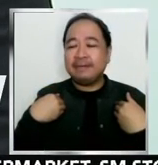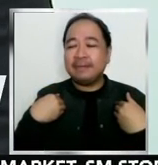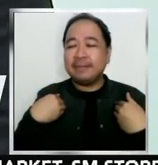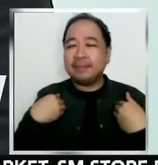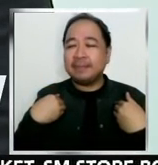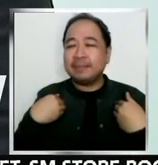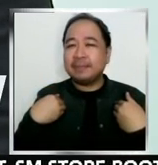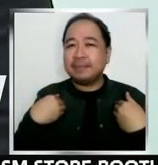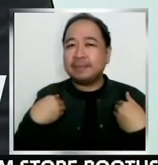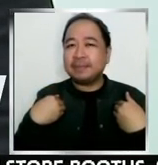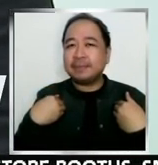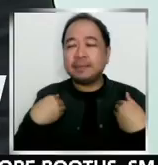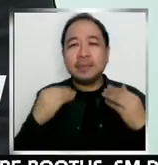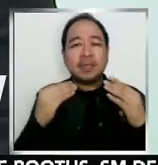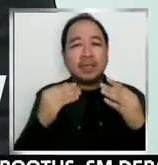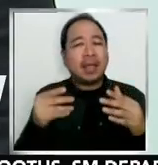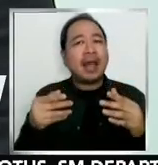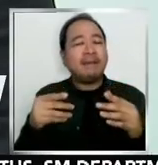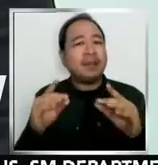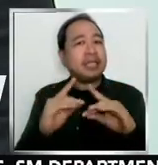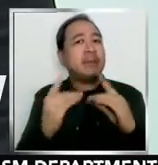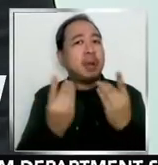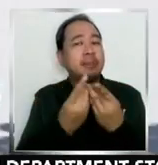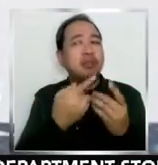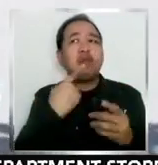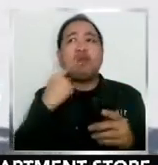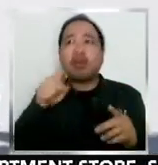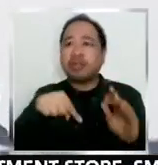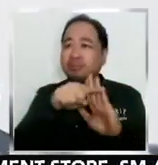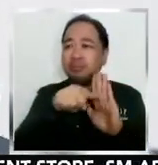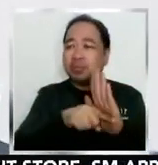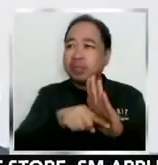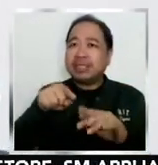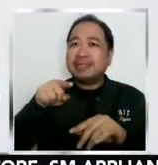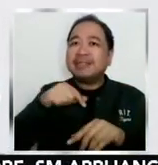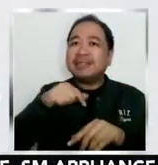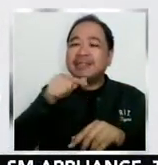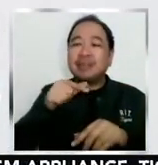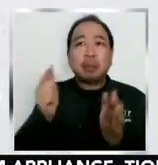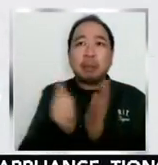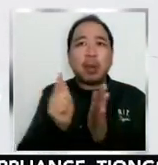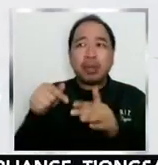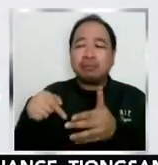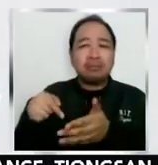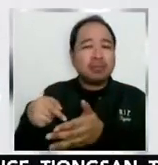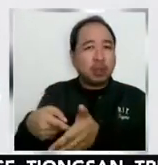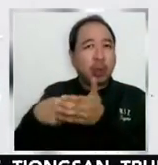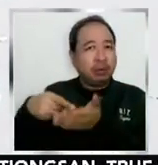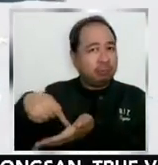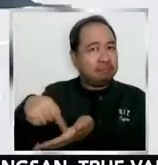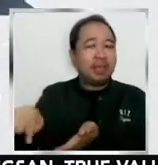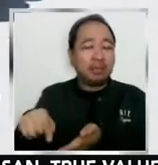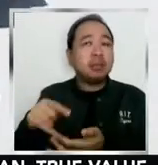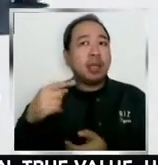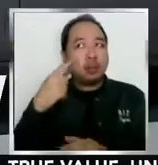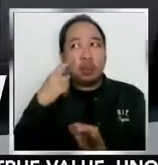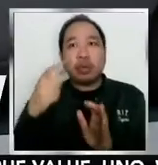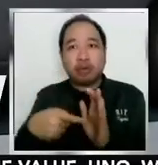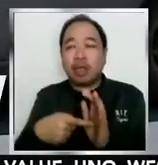meron tayong department order from DSUD na bawal ang toll. Ina-acknowledge natin na yung pwedeng gawin ng